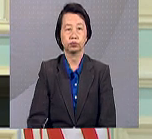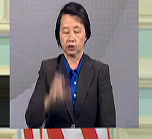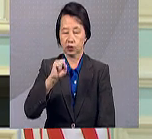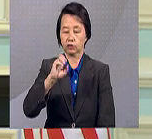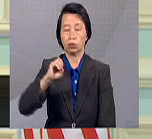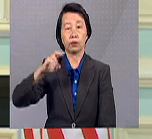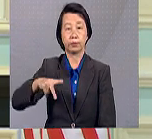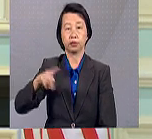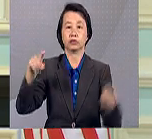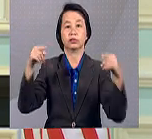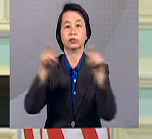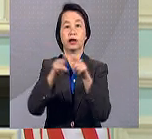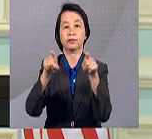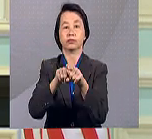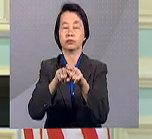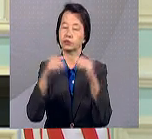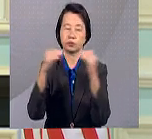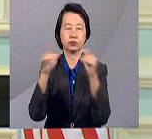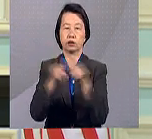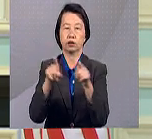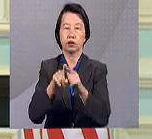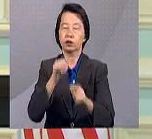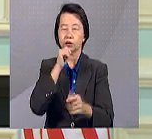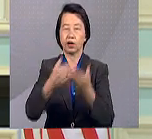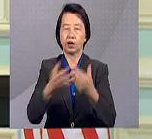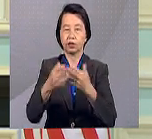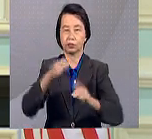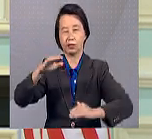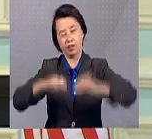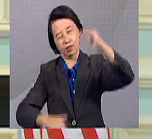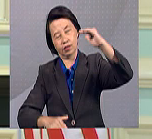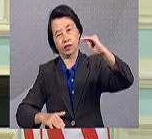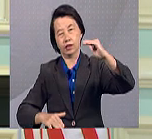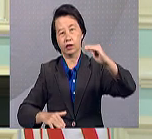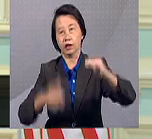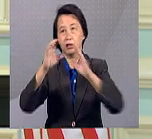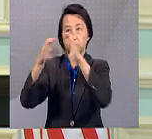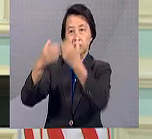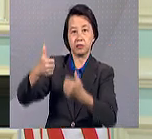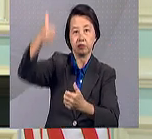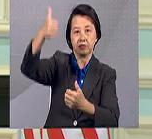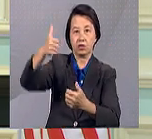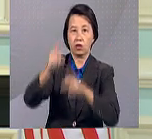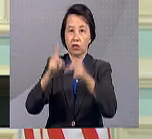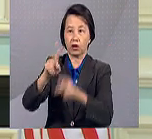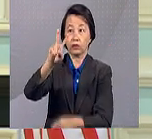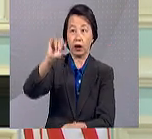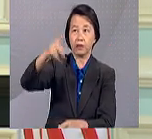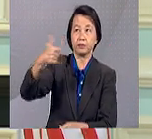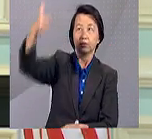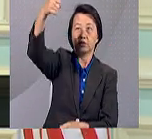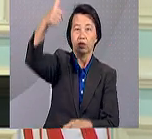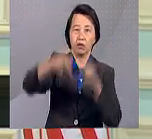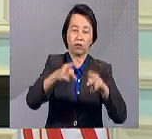SOP sama. Tidak ada perbezaan antara kluster kayangan ataupun kluster